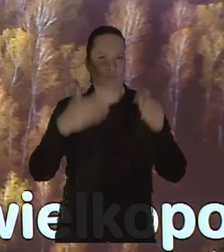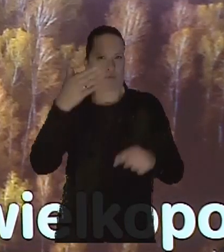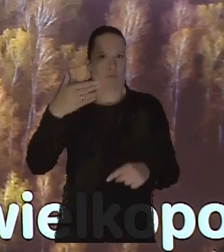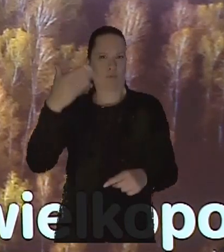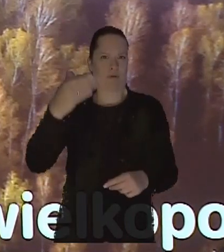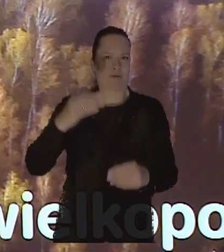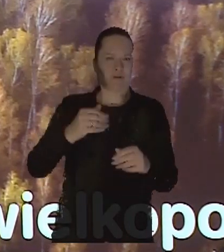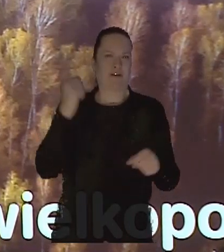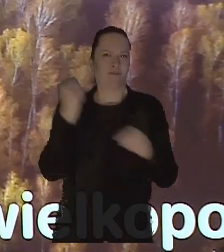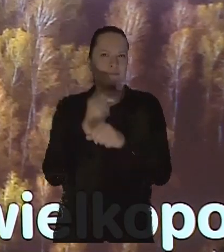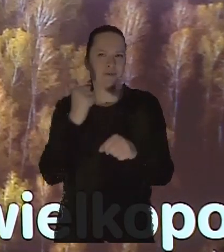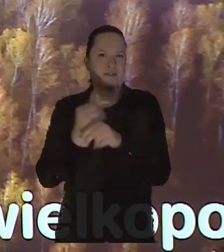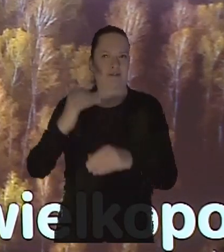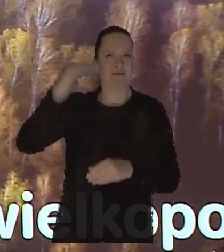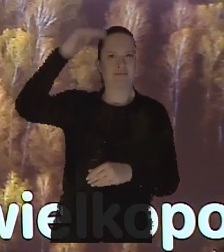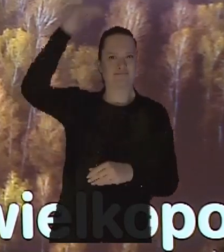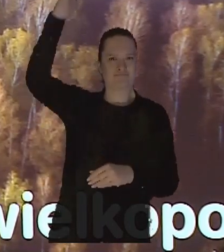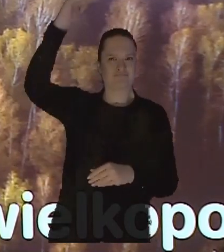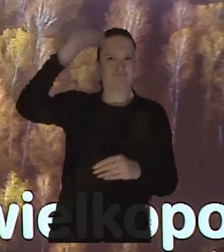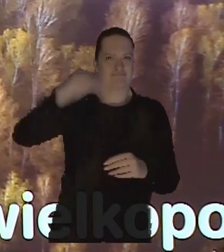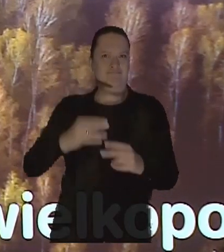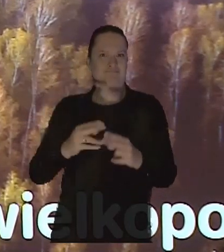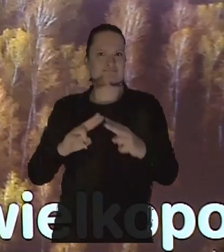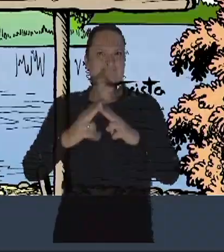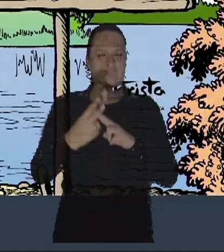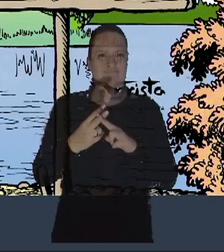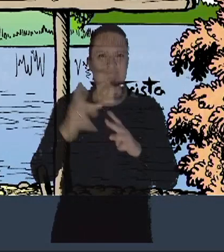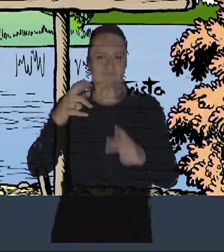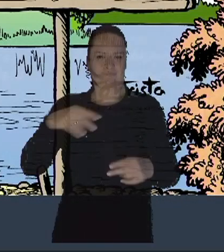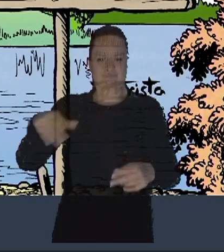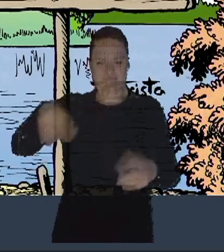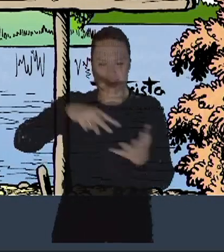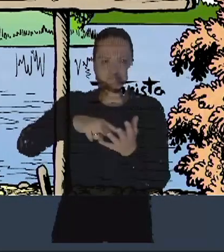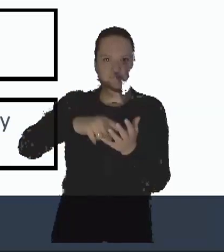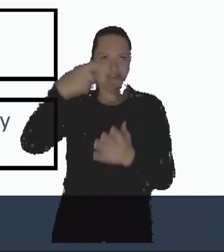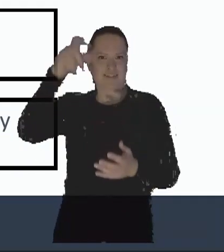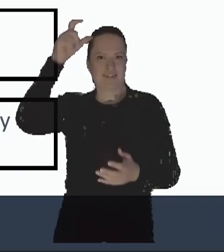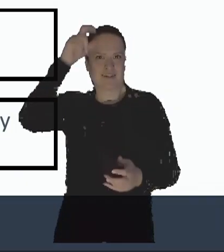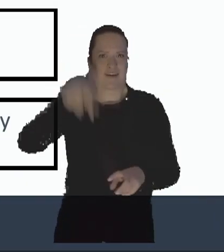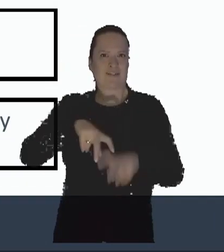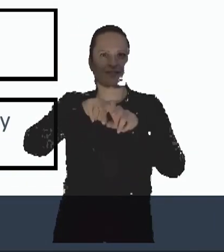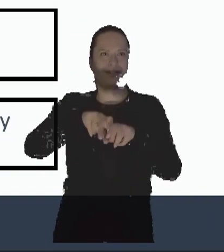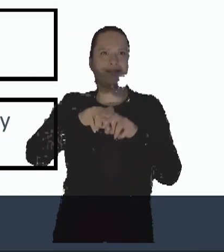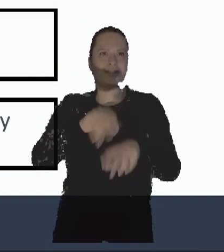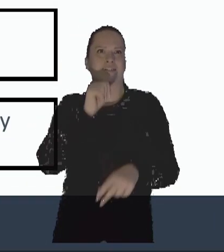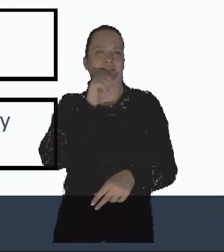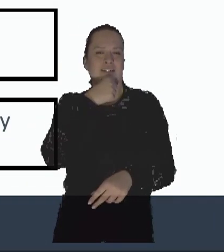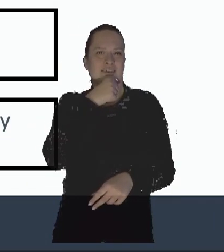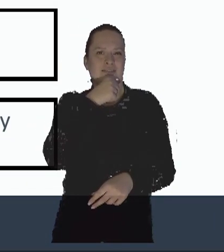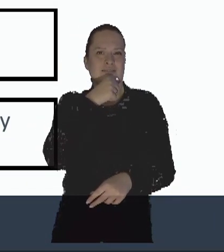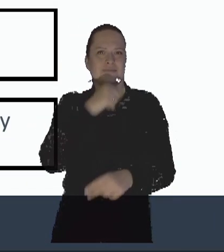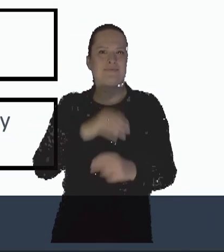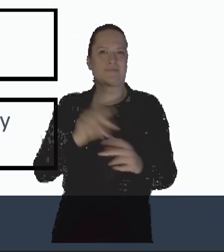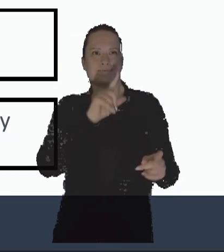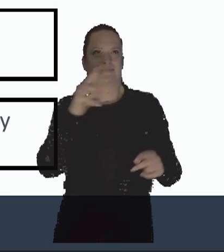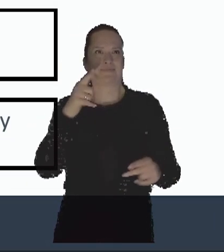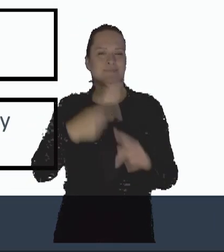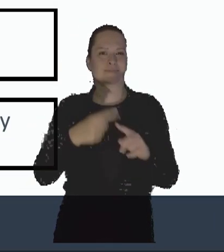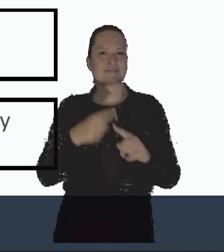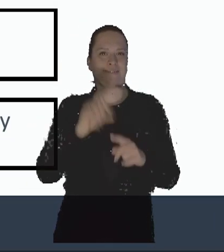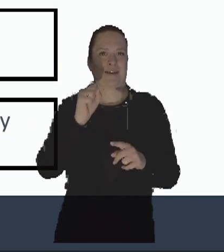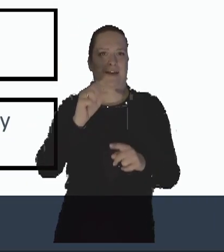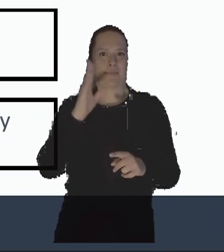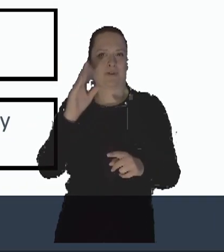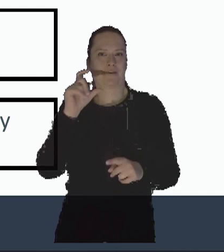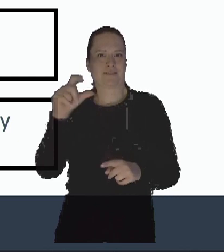kamienny romański słup stojący w centrum konińskiej starówki? I poczekajmy jeszcze, już się